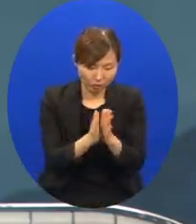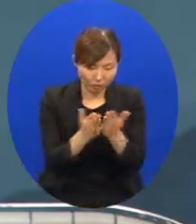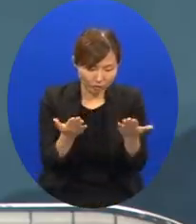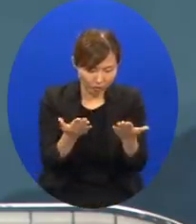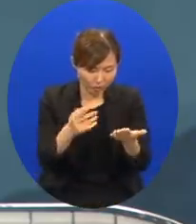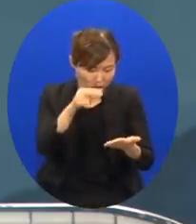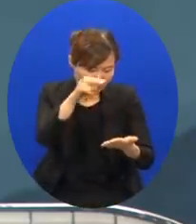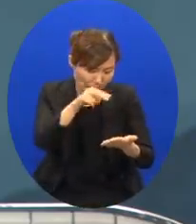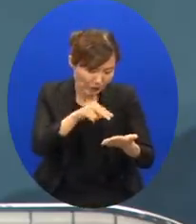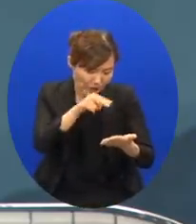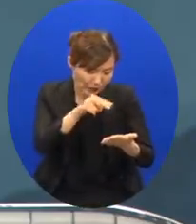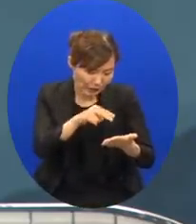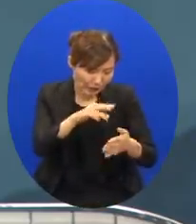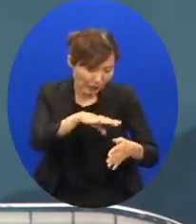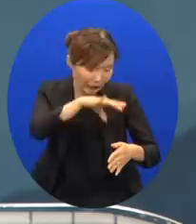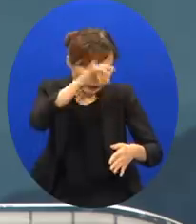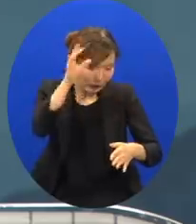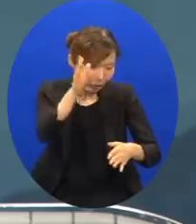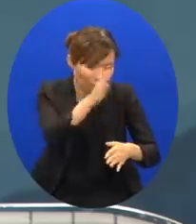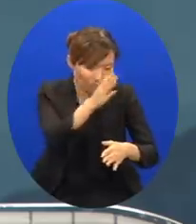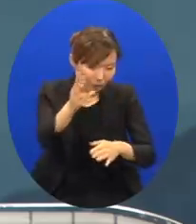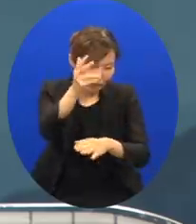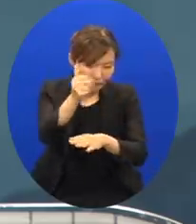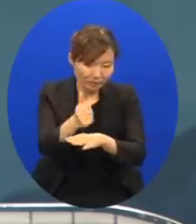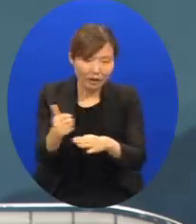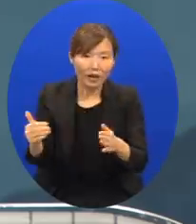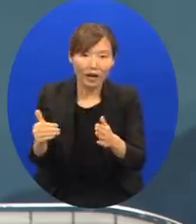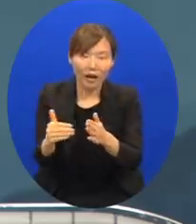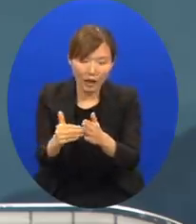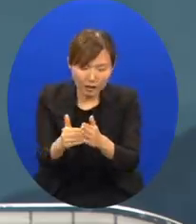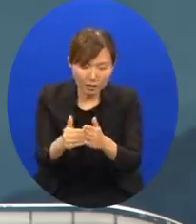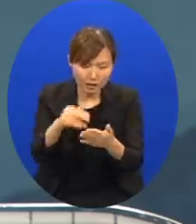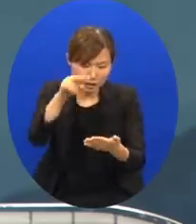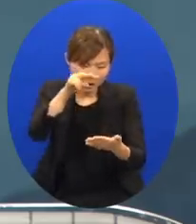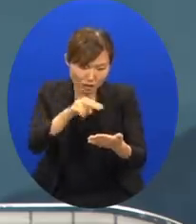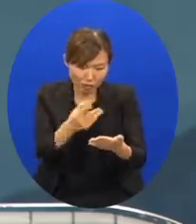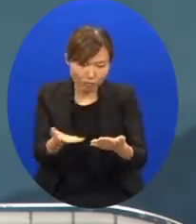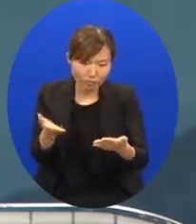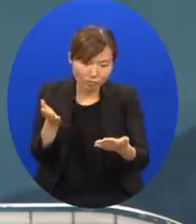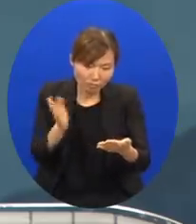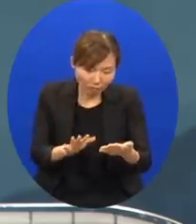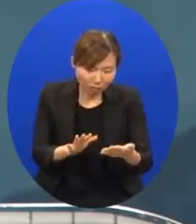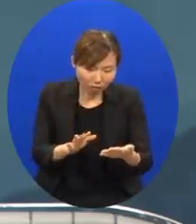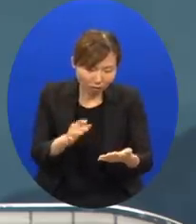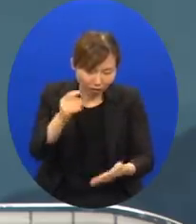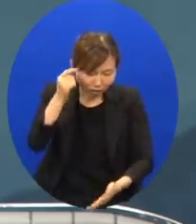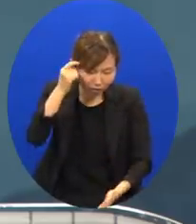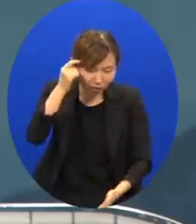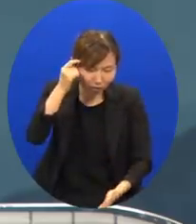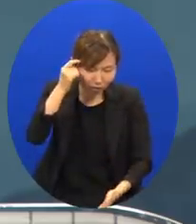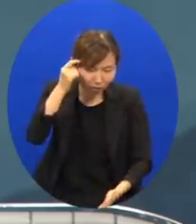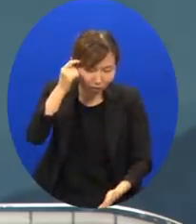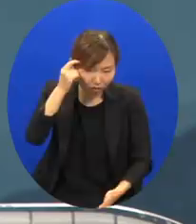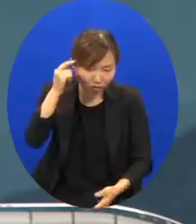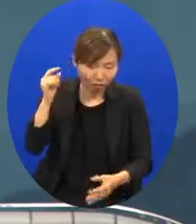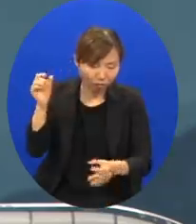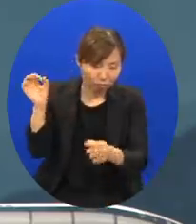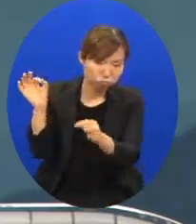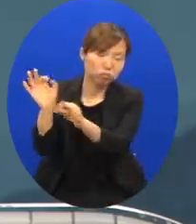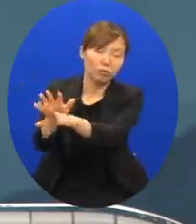성경 다 읽고 나면 1 서 생각이 않는다는 그런데도 계속 읽어야 되냐